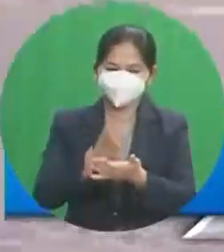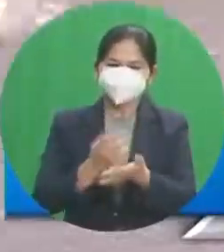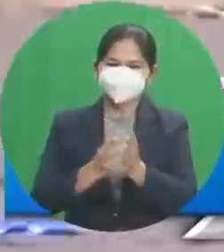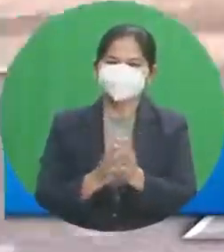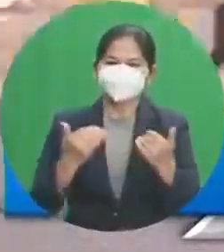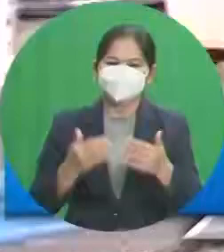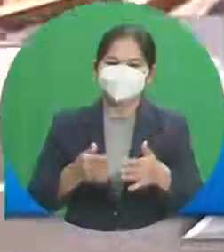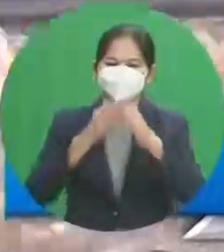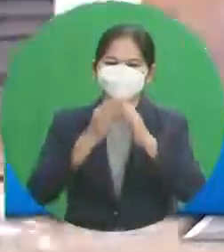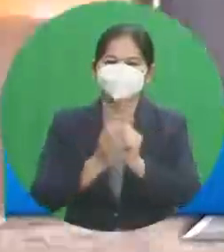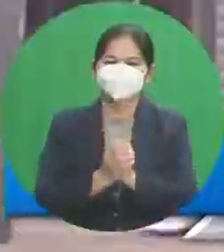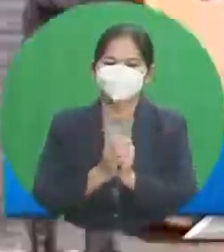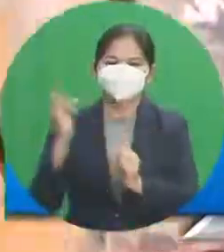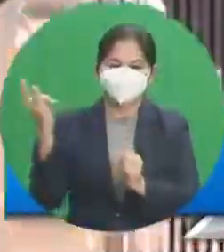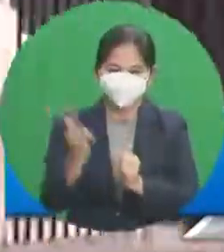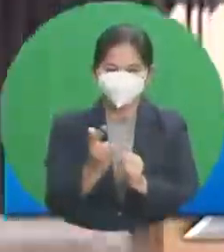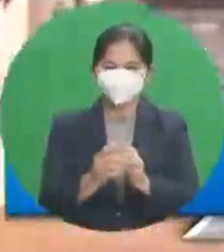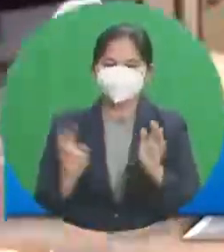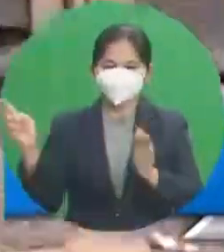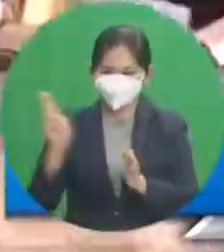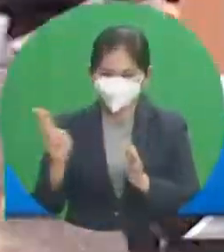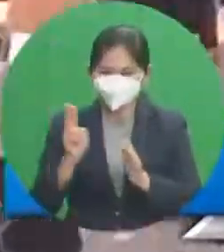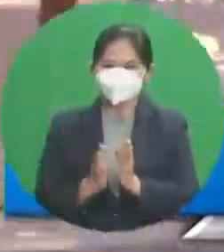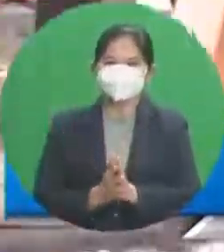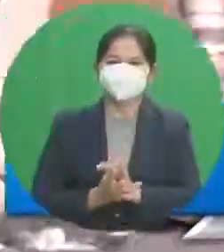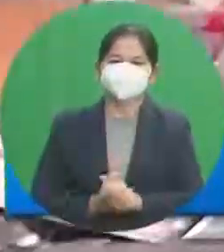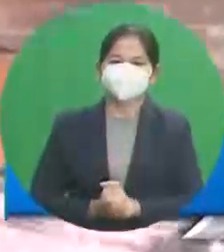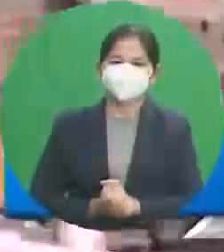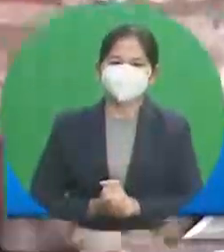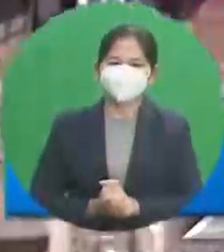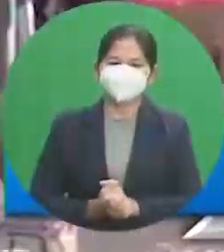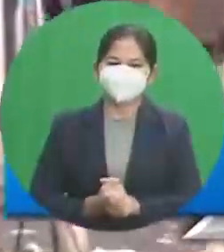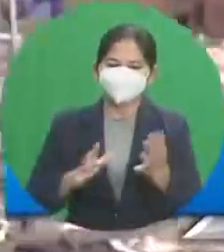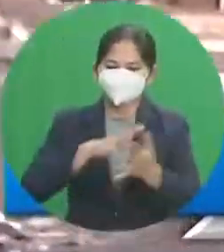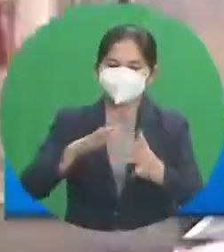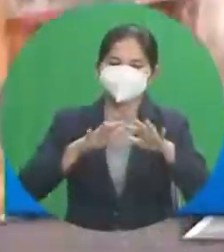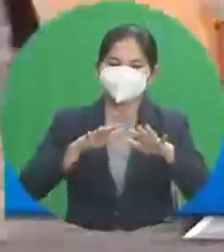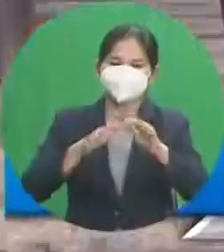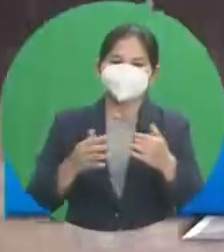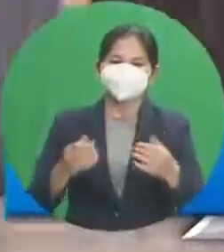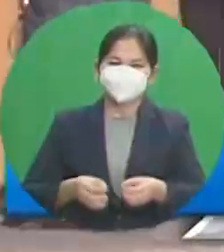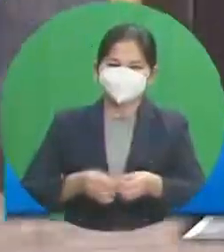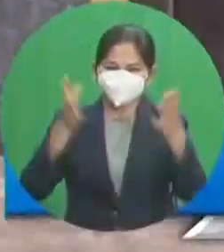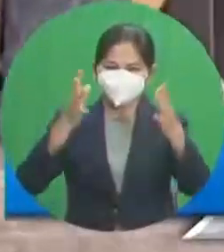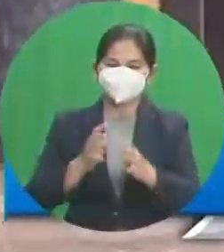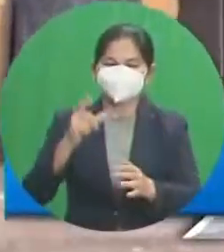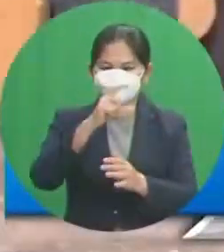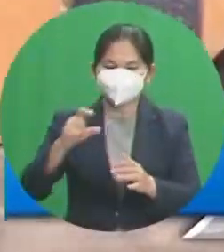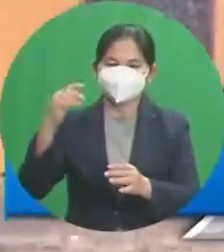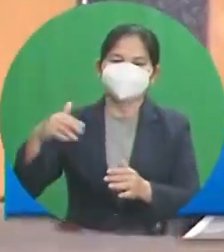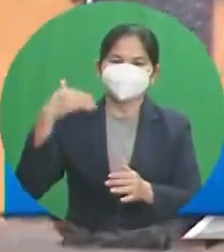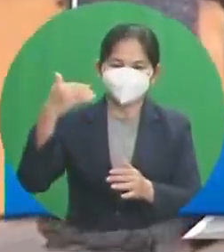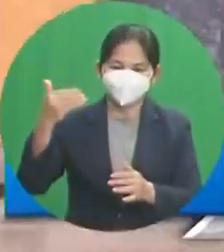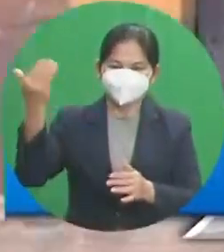កម្រនឹងកើតមានណាស់នៅក្នុងប្រវត្តិសាស្ត្រនៃលទ្ធិប្រជាធិបតេយ្យរបស់យើងភាពរំជើបរំជួលនោះបានផ្ទុះឡើងកាលពីសប្តាហ៍មុ